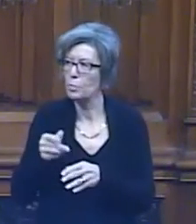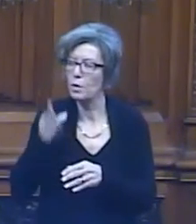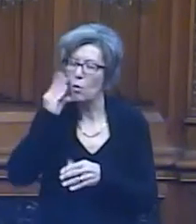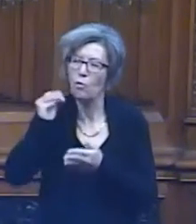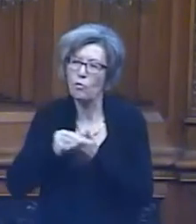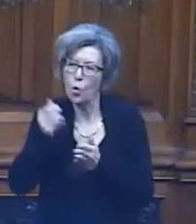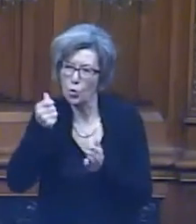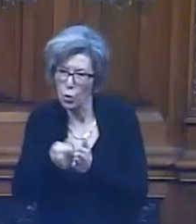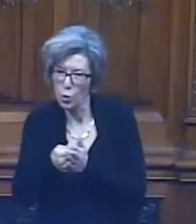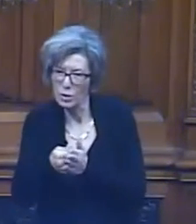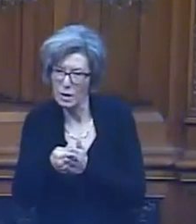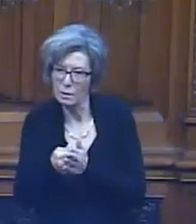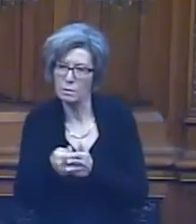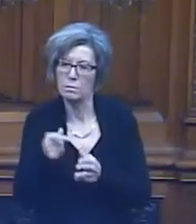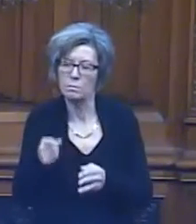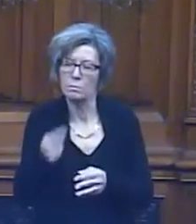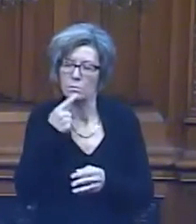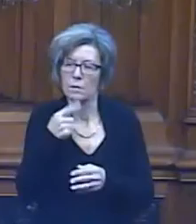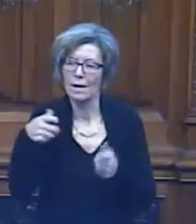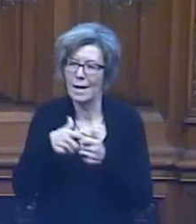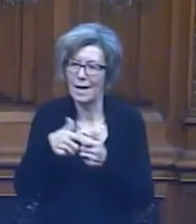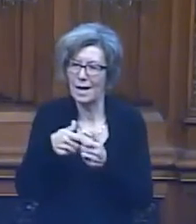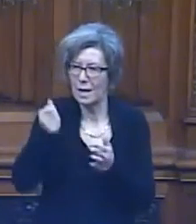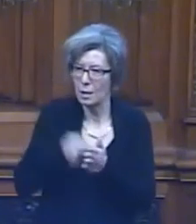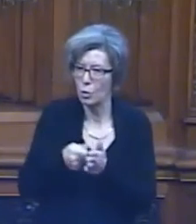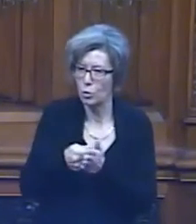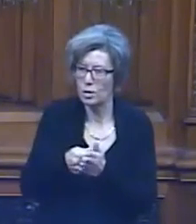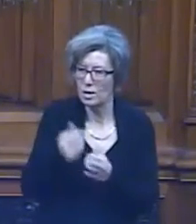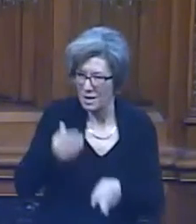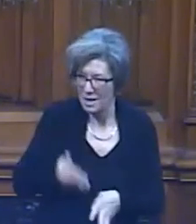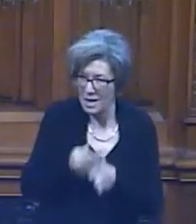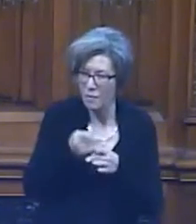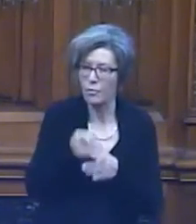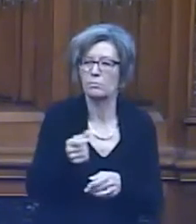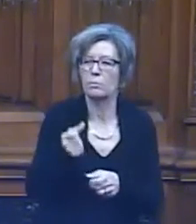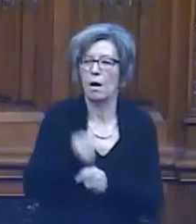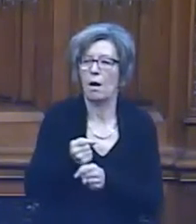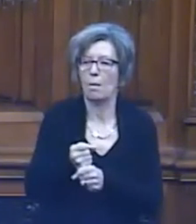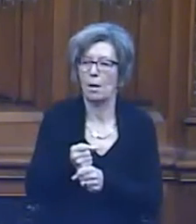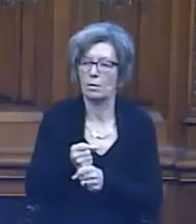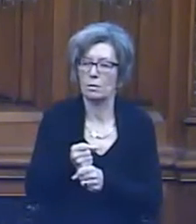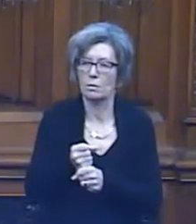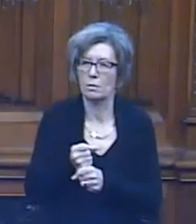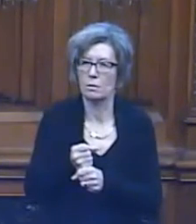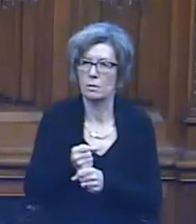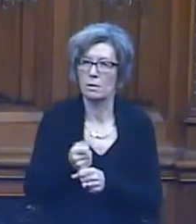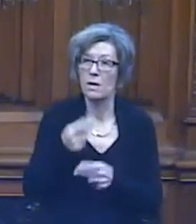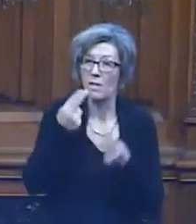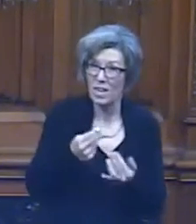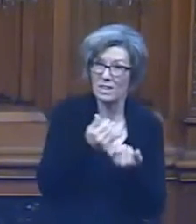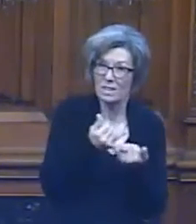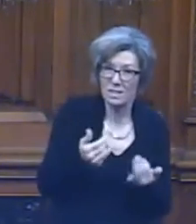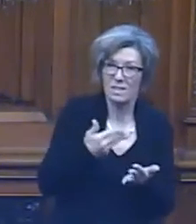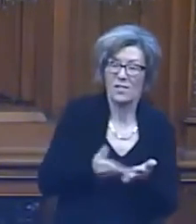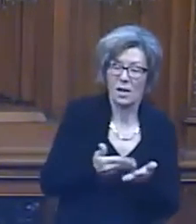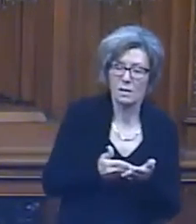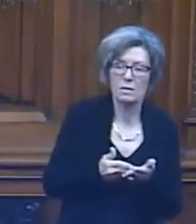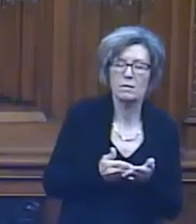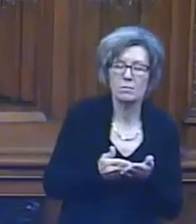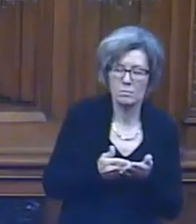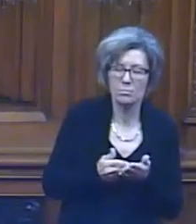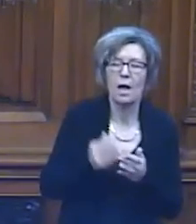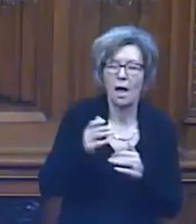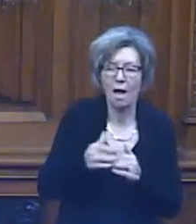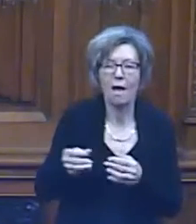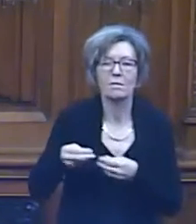bei Energiekosten und bei der Hilfe zur Arbeit. Denn das Wichtigste ist auch,